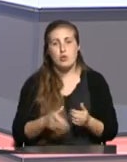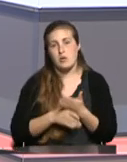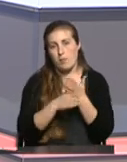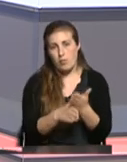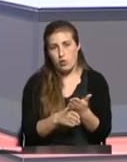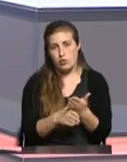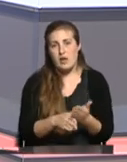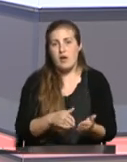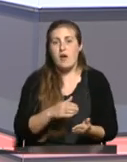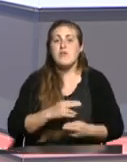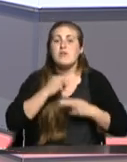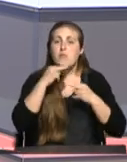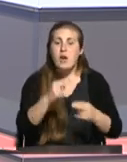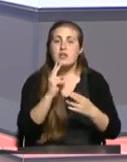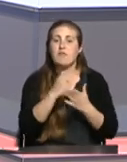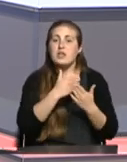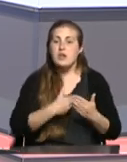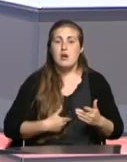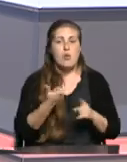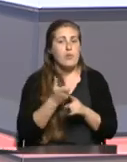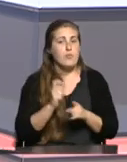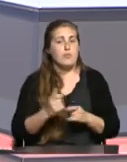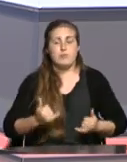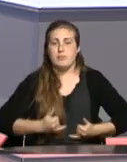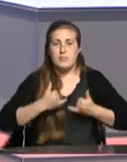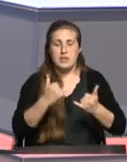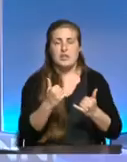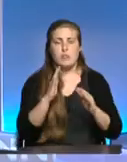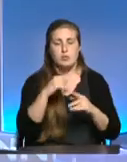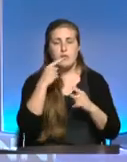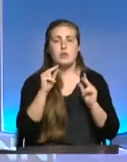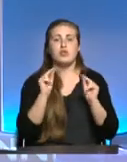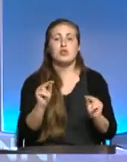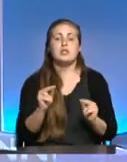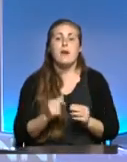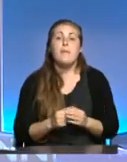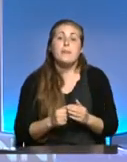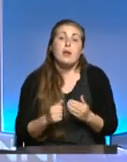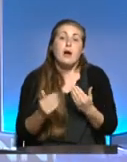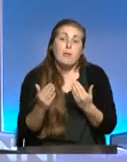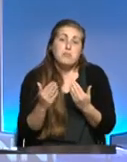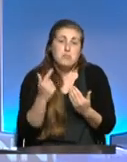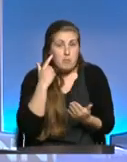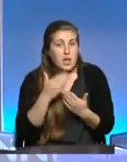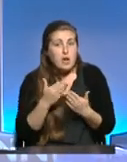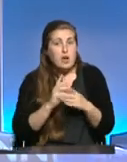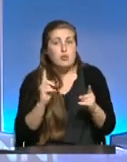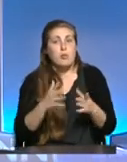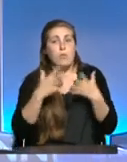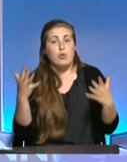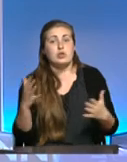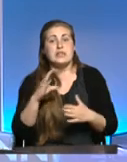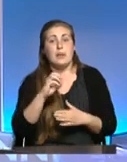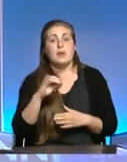внимание к ветерану войны сегодня самое пристальное это будет честно однако полагаю что в большей степени ветеранов